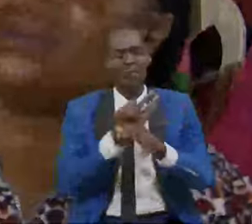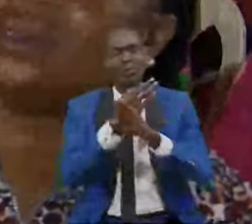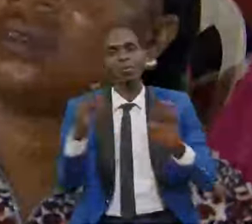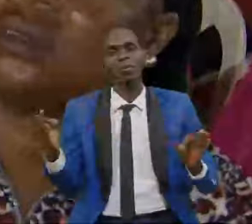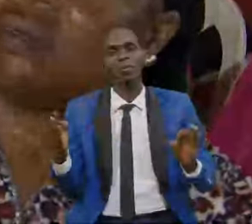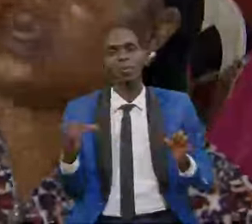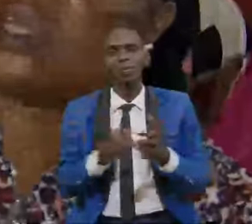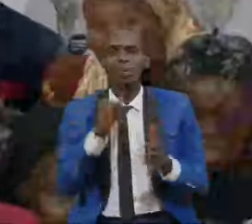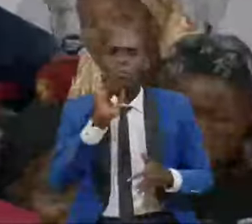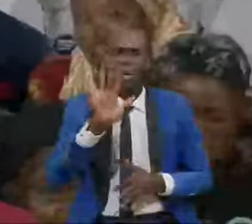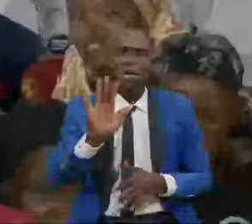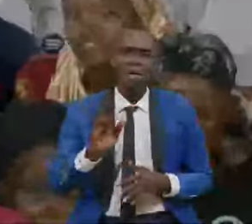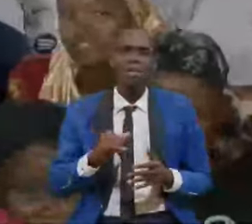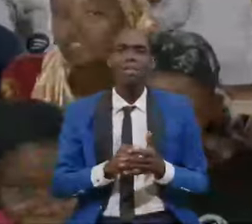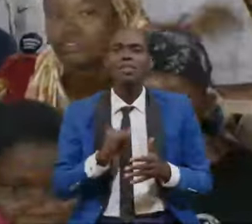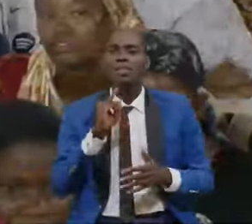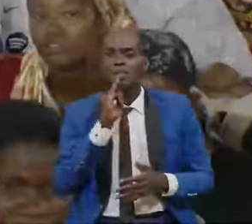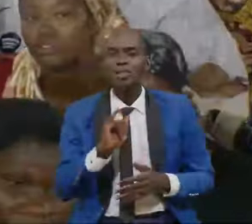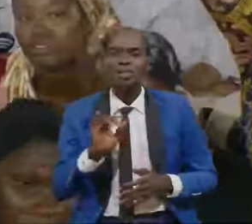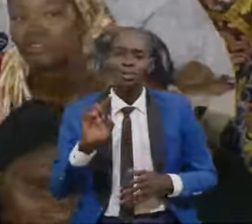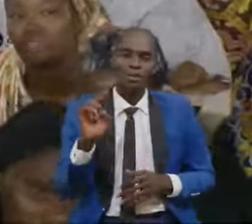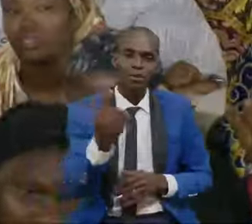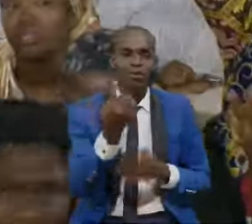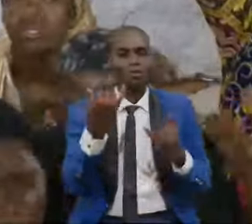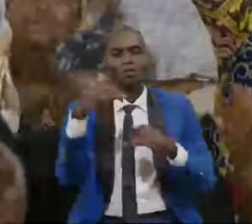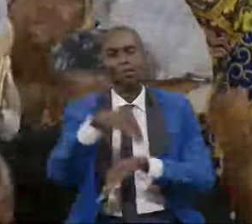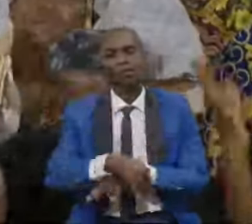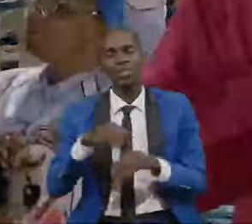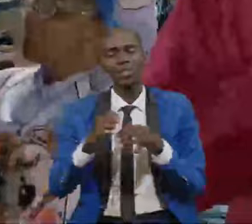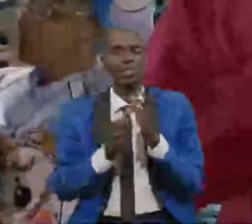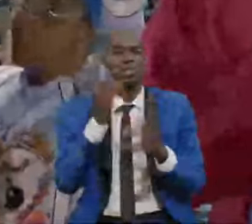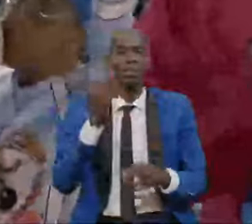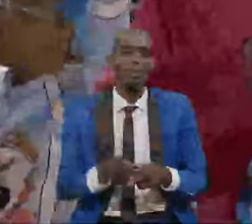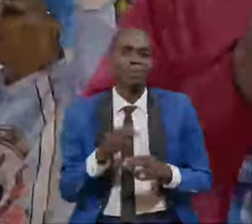C'est ton tour ce soir. J'ai dit, c'est ton tour ce soir.